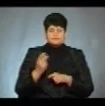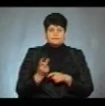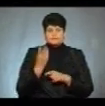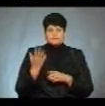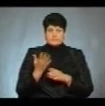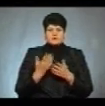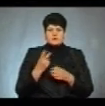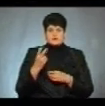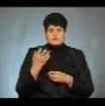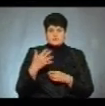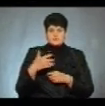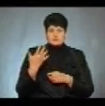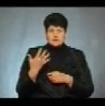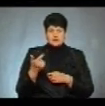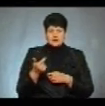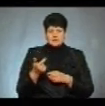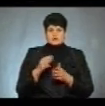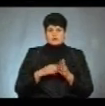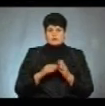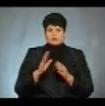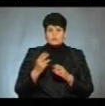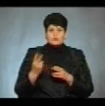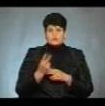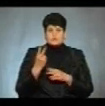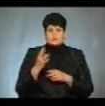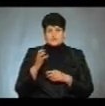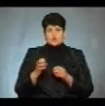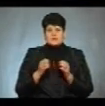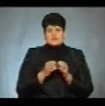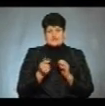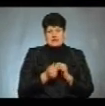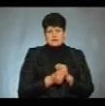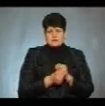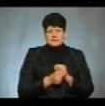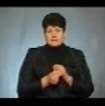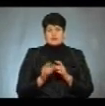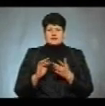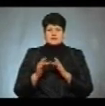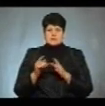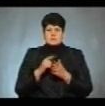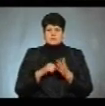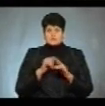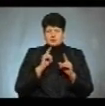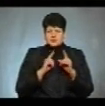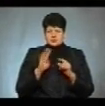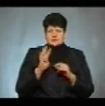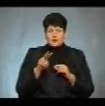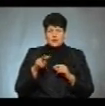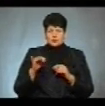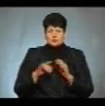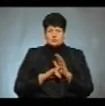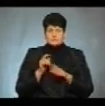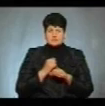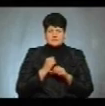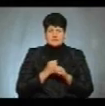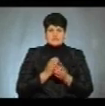скажімо, 255 гривень штрафу, то штраф тоді подвоюється 510 гривень. На сайті Тернопільської міської ради 4 лютого запрацював